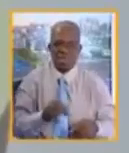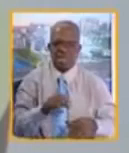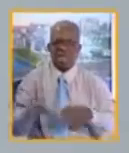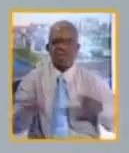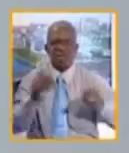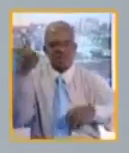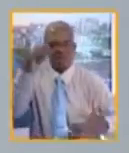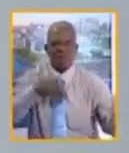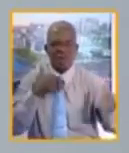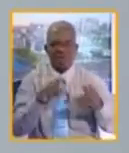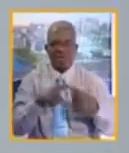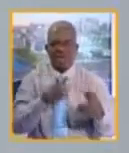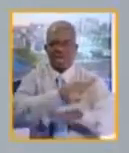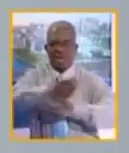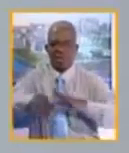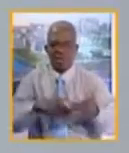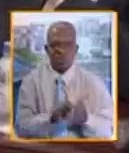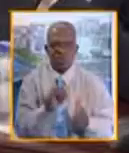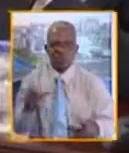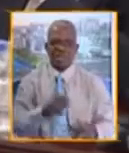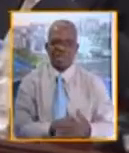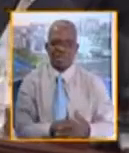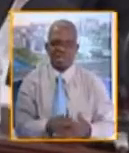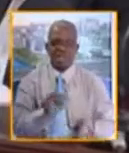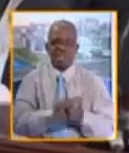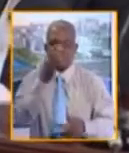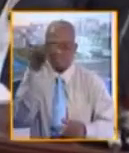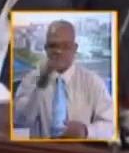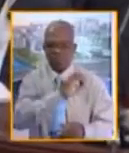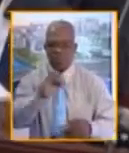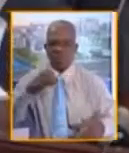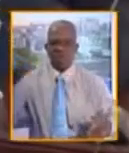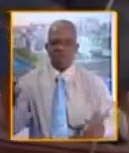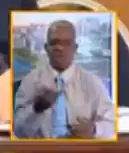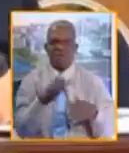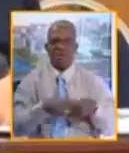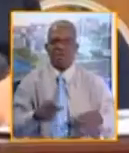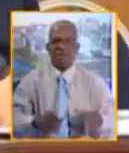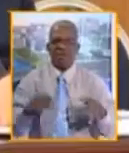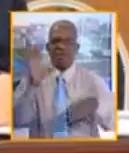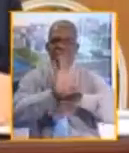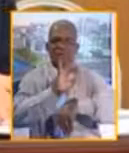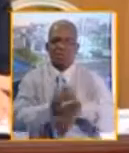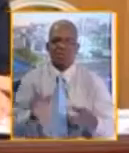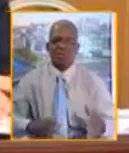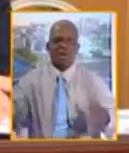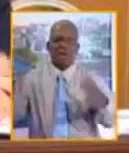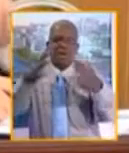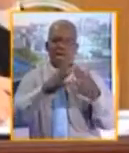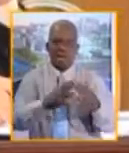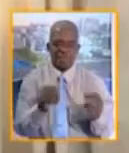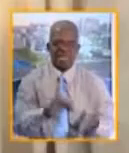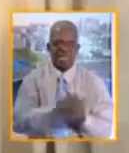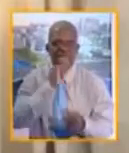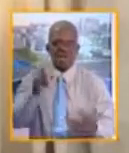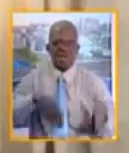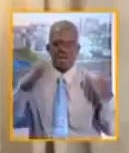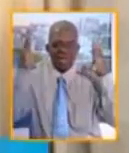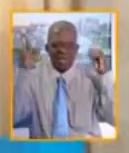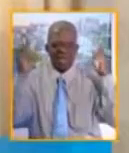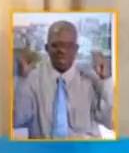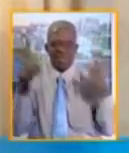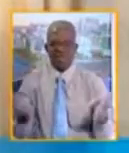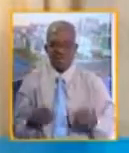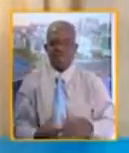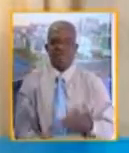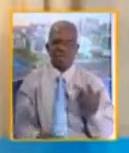était face aux ambassadeurs accrédités en Côte d'Ivoire pour leur présenter le bilan du processus. C'est une expérience unique